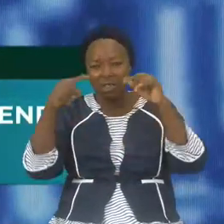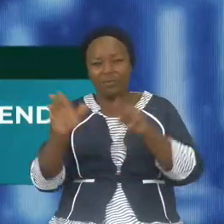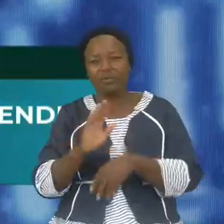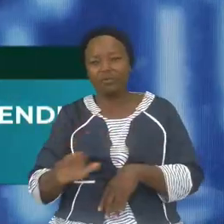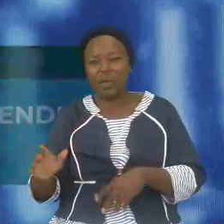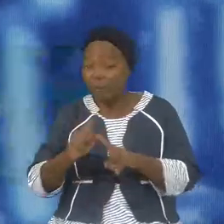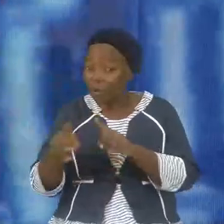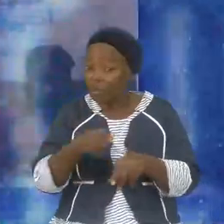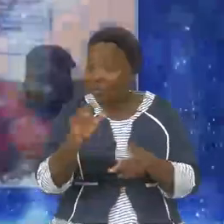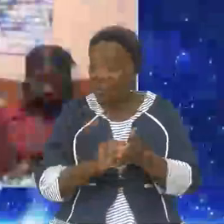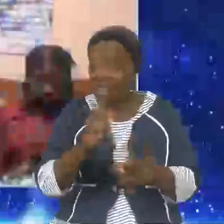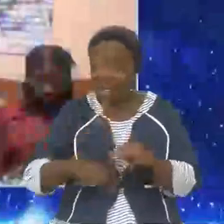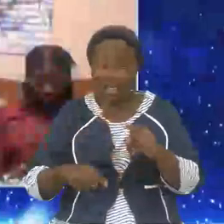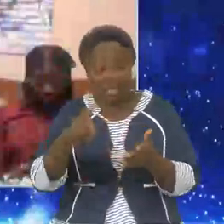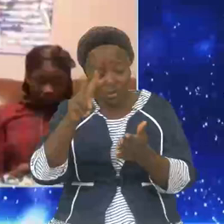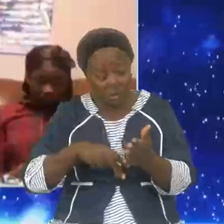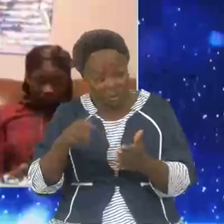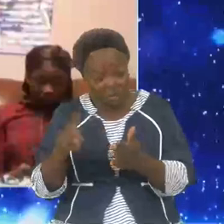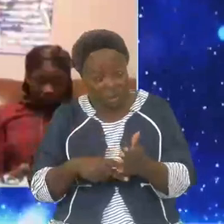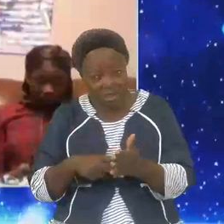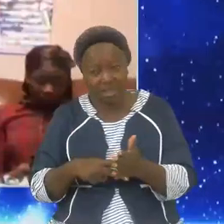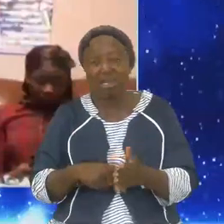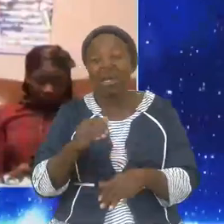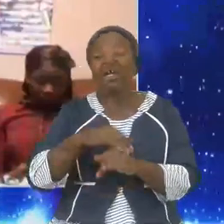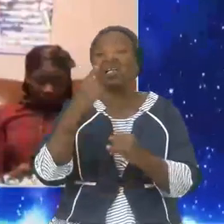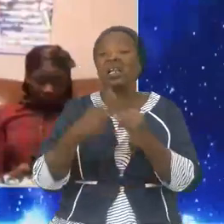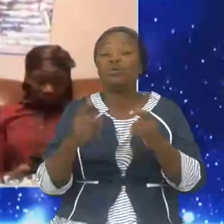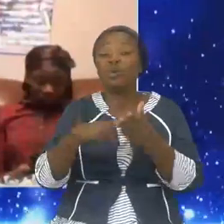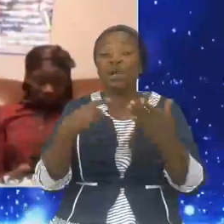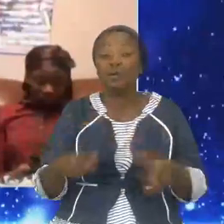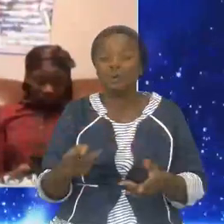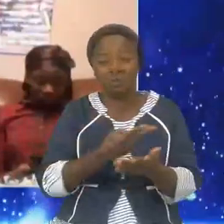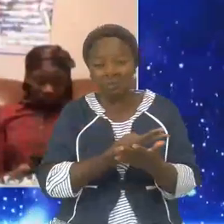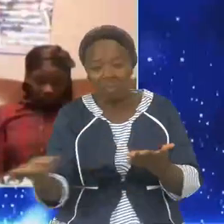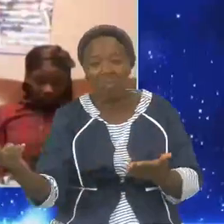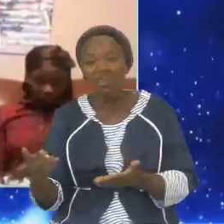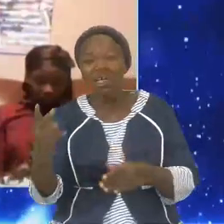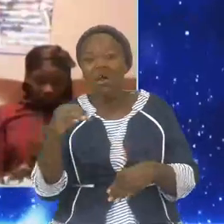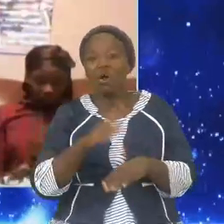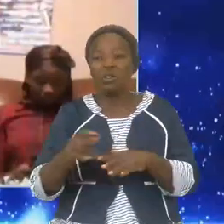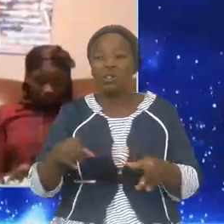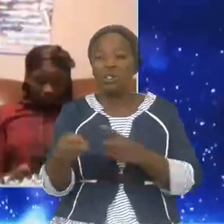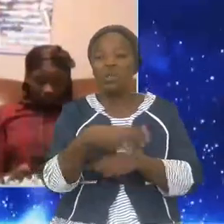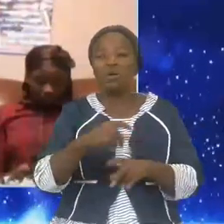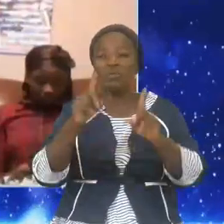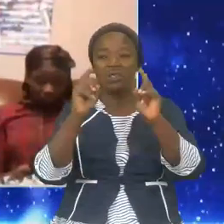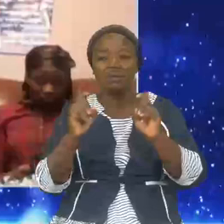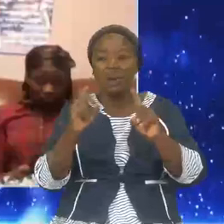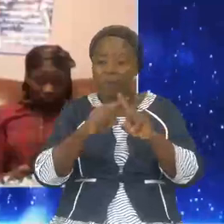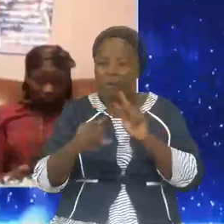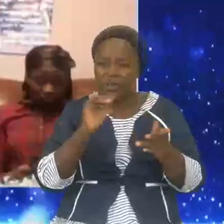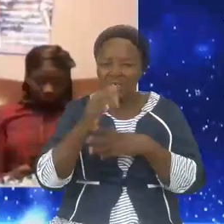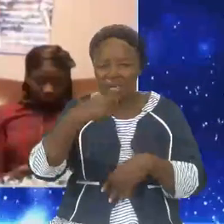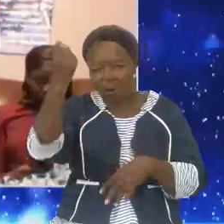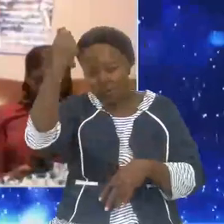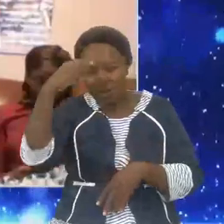comprendre, il doit retenir. Alors il sera déçu au jour du jugement, au jour de l'examen. Ouais,